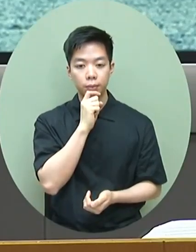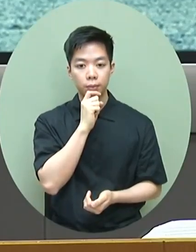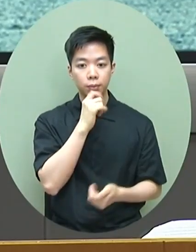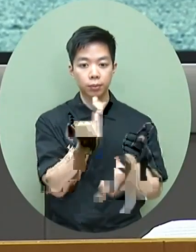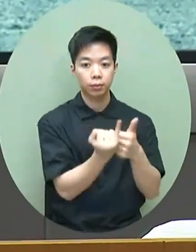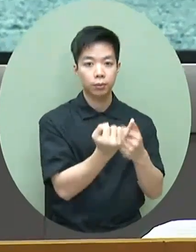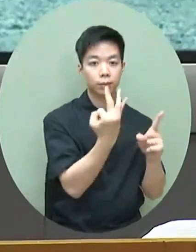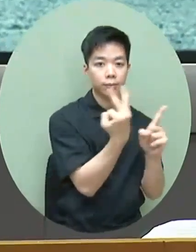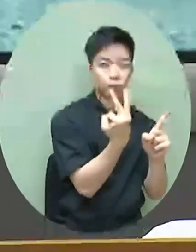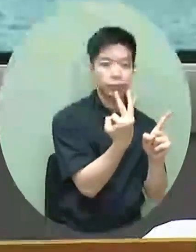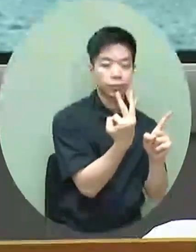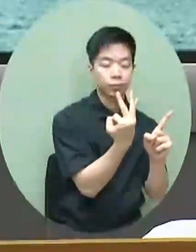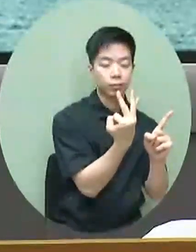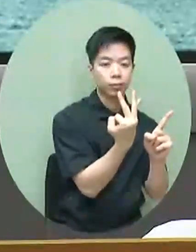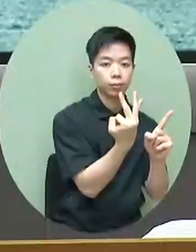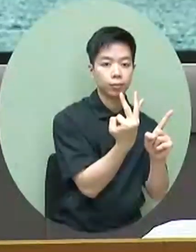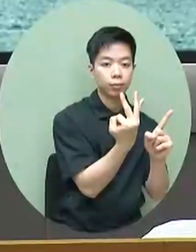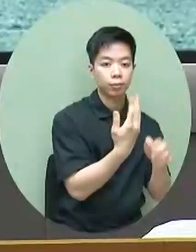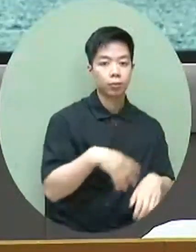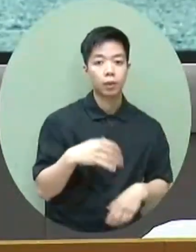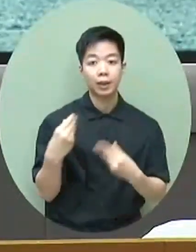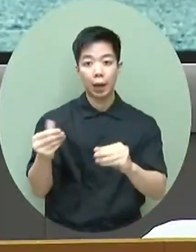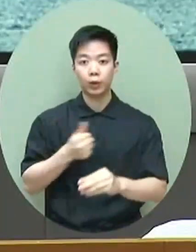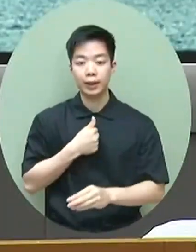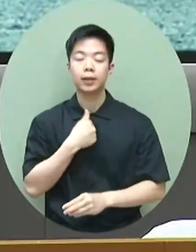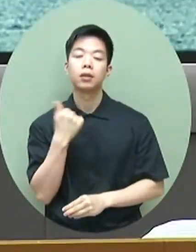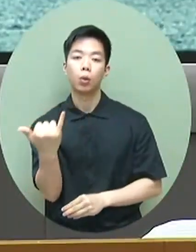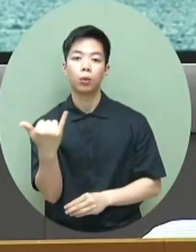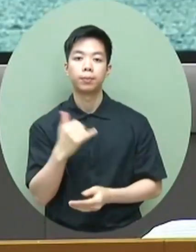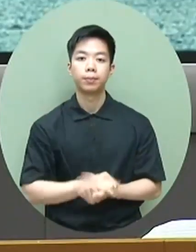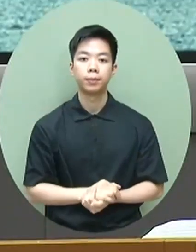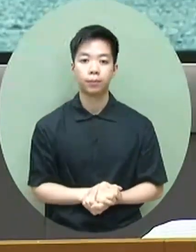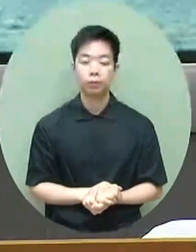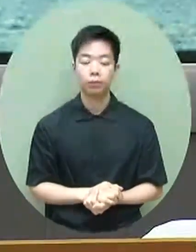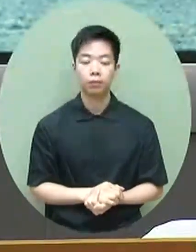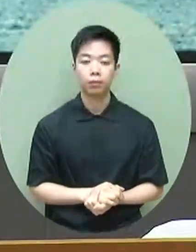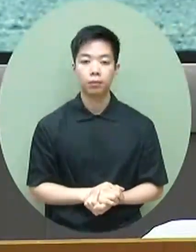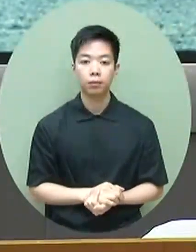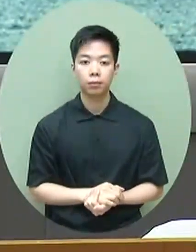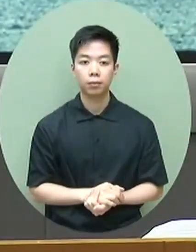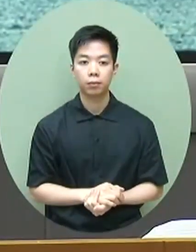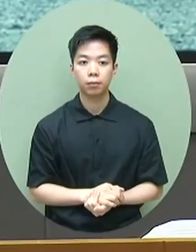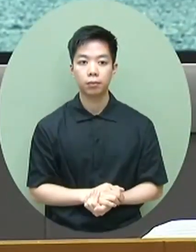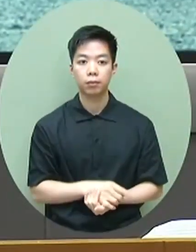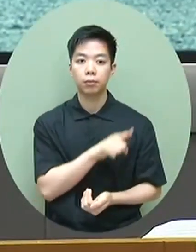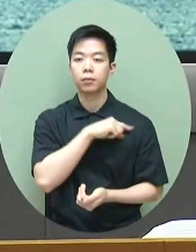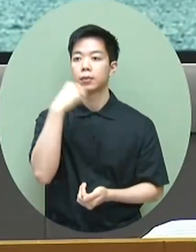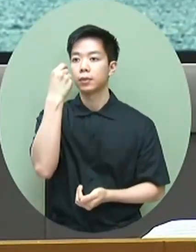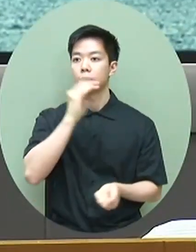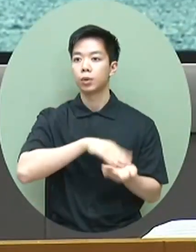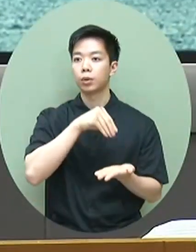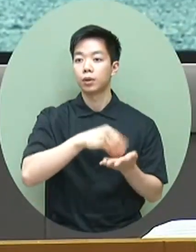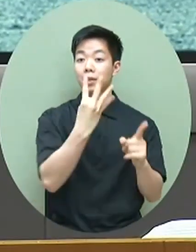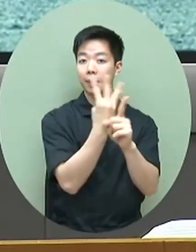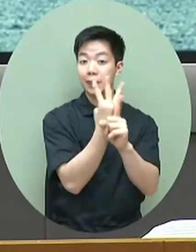個老師啦。咁喺嗰14個快速檢測陽性嘅個案咧，因為今日係星期一啦嚇。